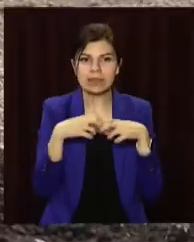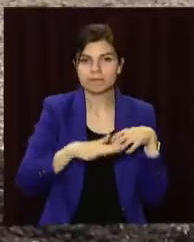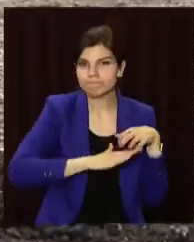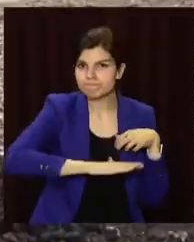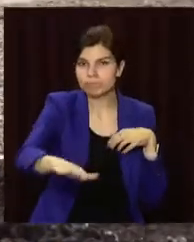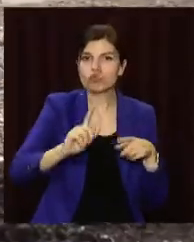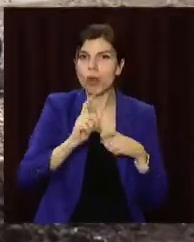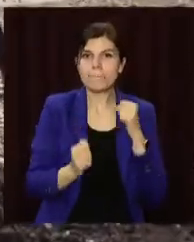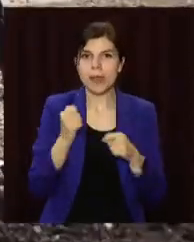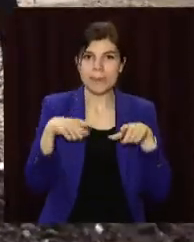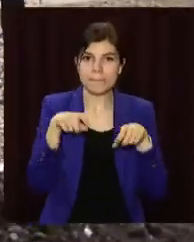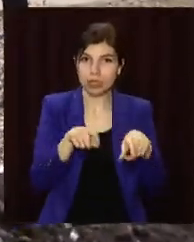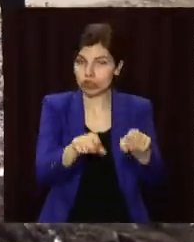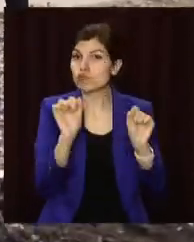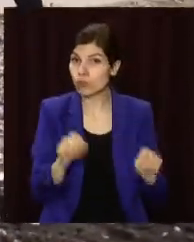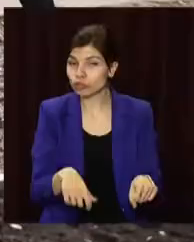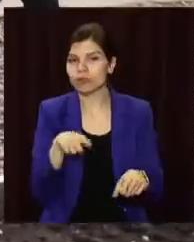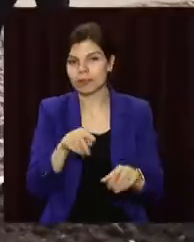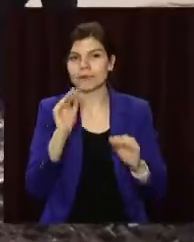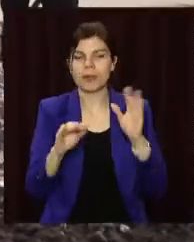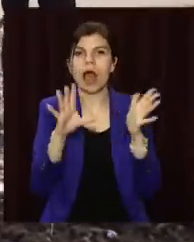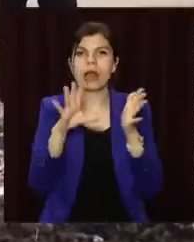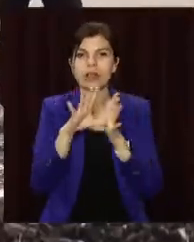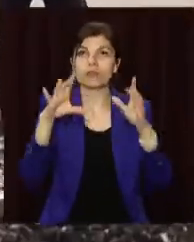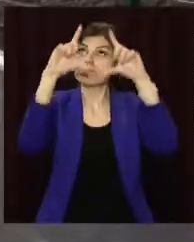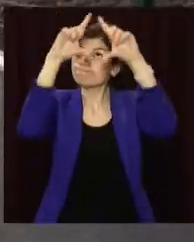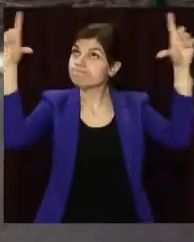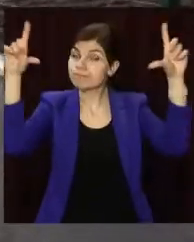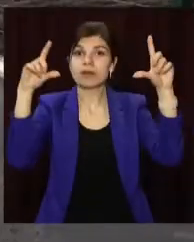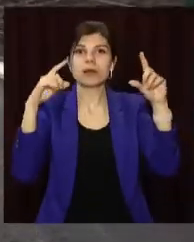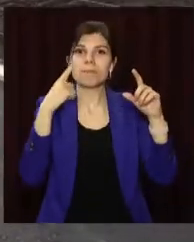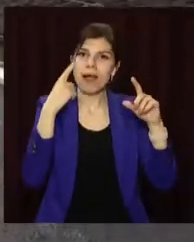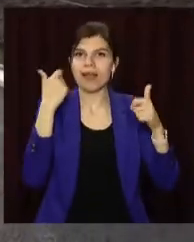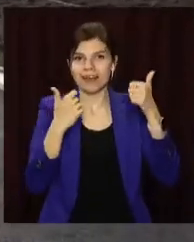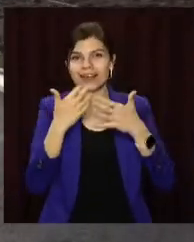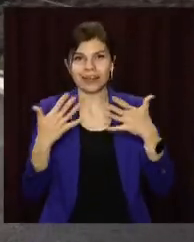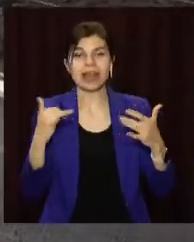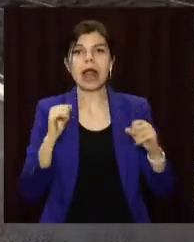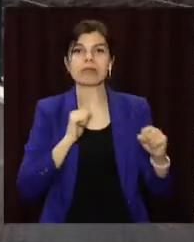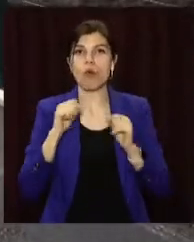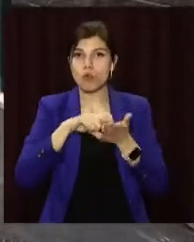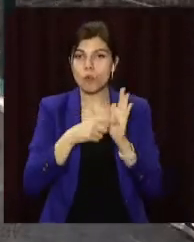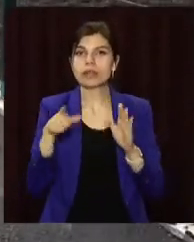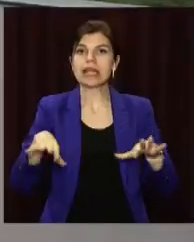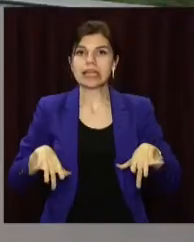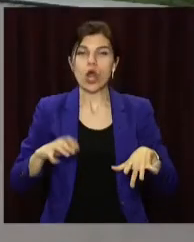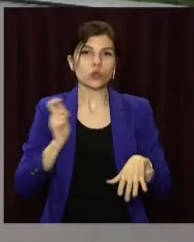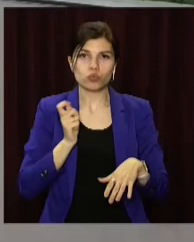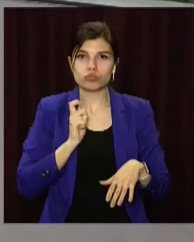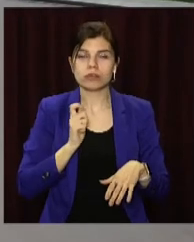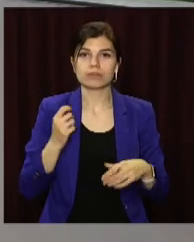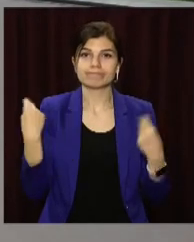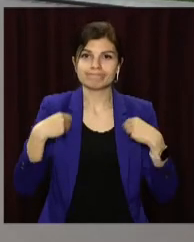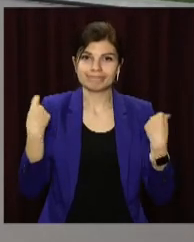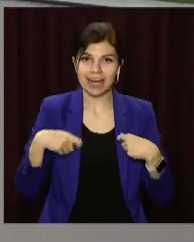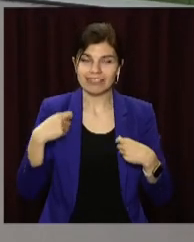криті трибуни на 300 глядачів, розмістять електронне табло та побудують окремий адмінкорпус. Там будуть тренерські, душові,